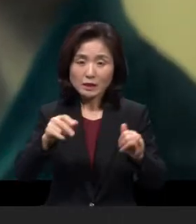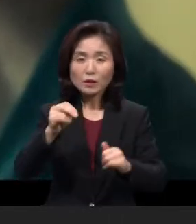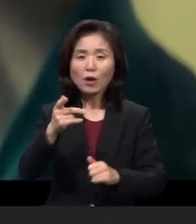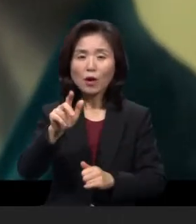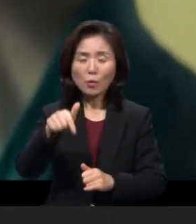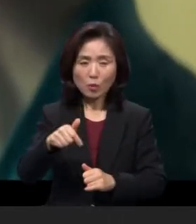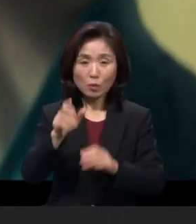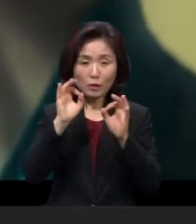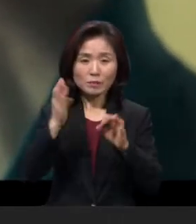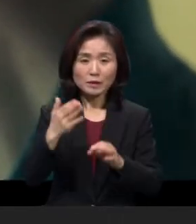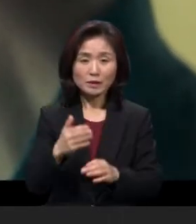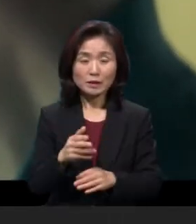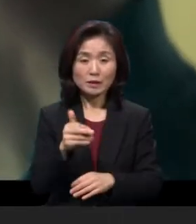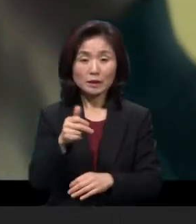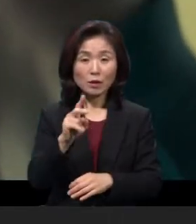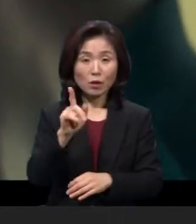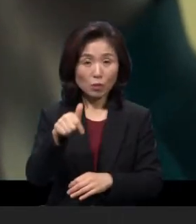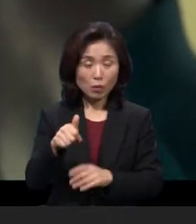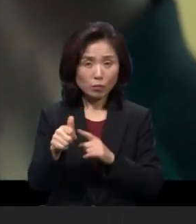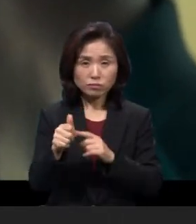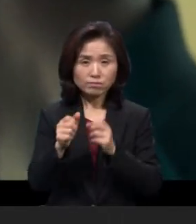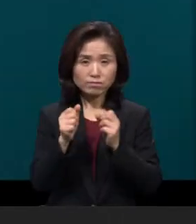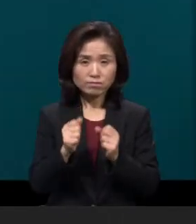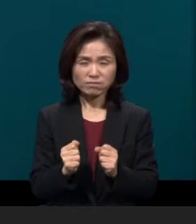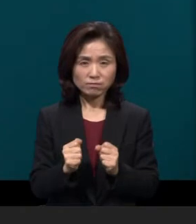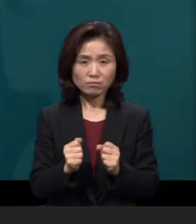서복은 죽지 않는 존재입니다.